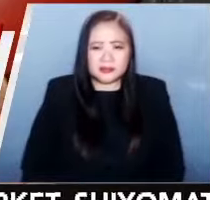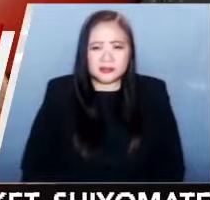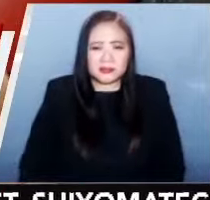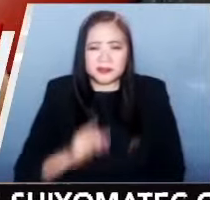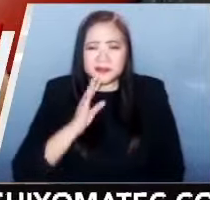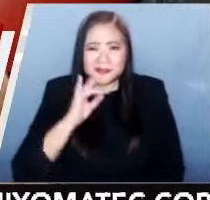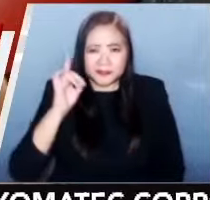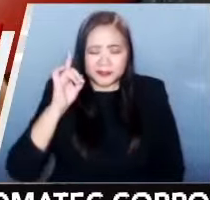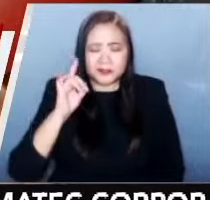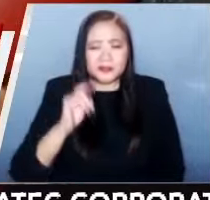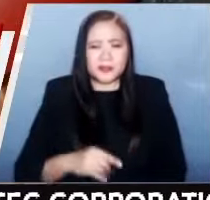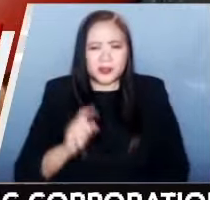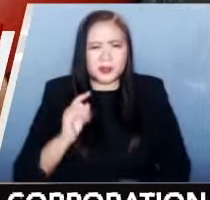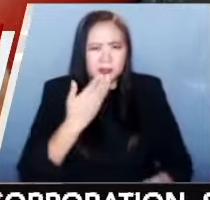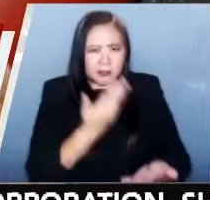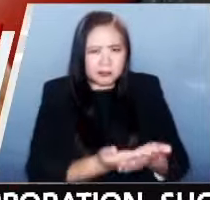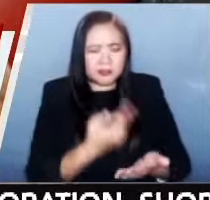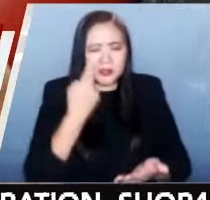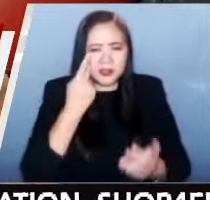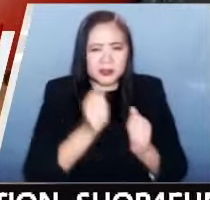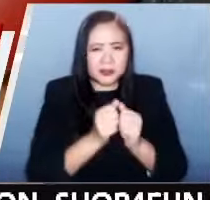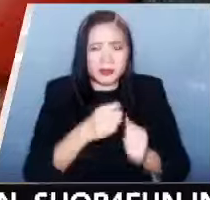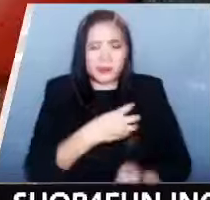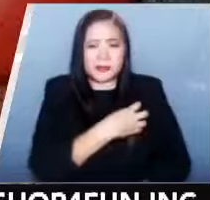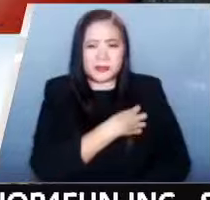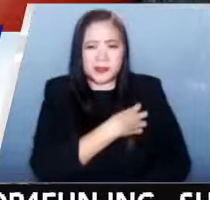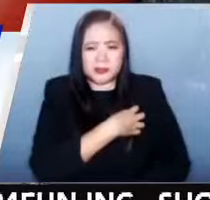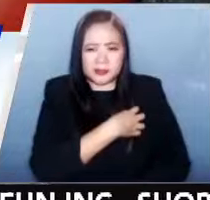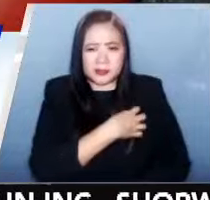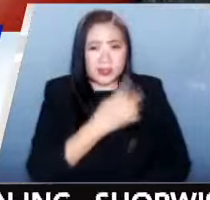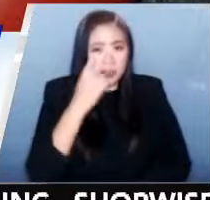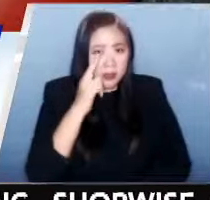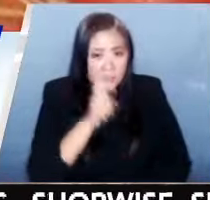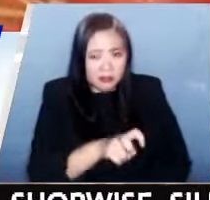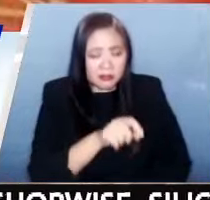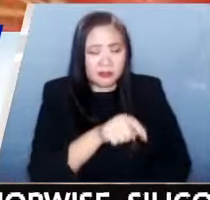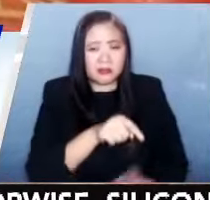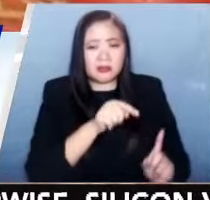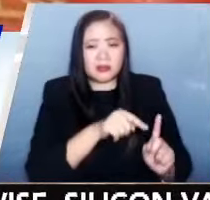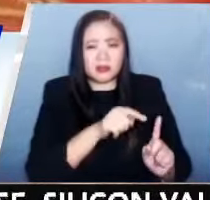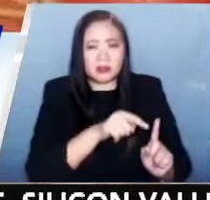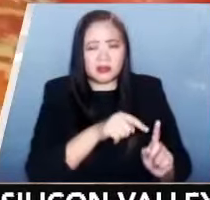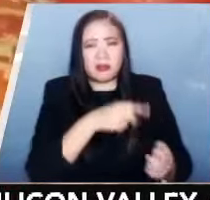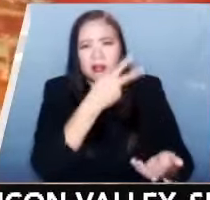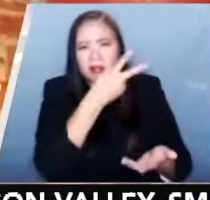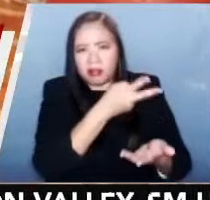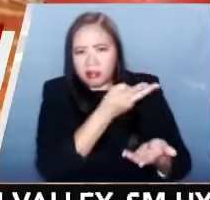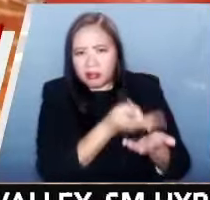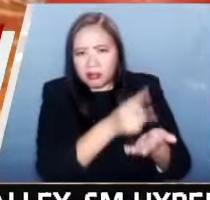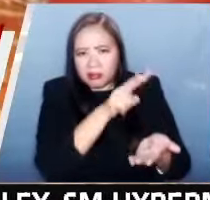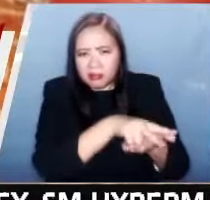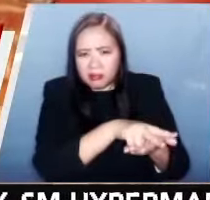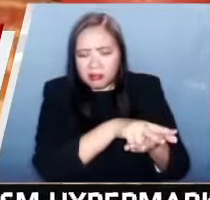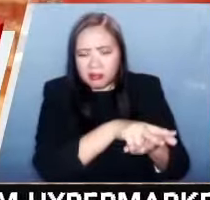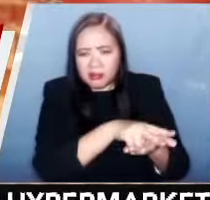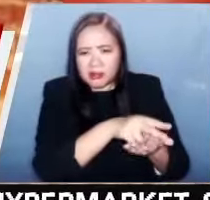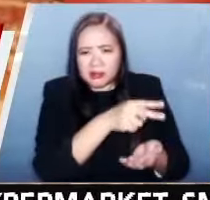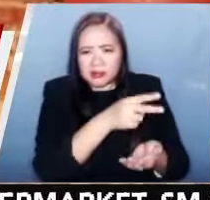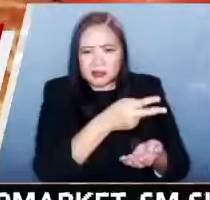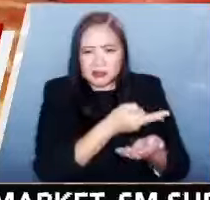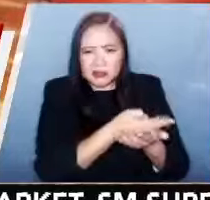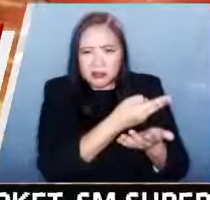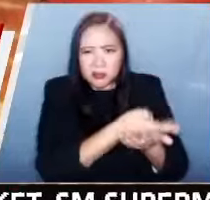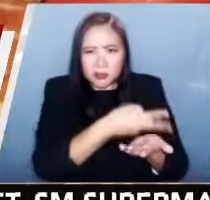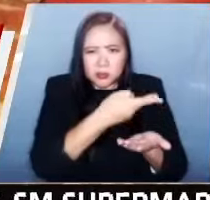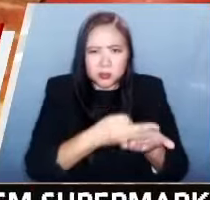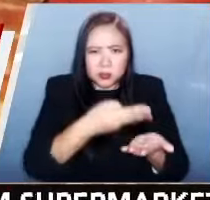kami doon, kasama po yung taga PNP, nakita namin yung victim ma'am na nakadapa po. Napansin namin na nakatali na yung